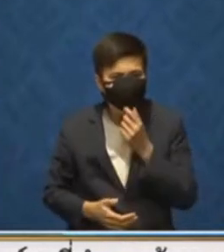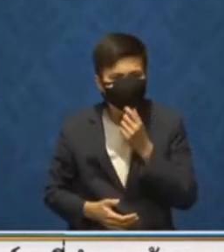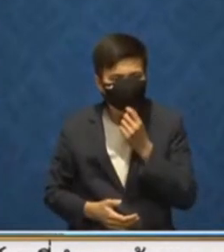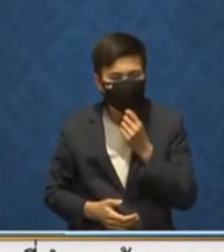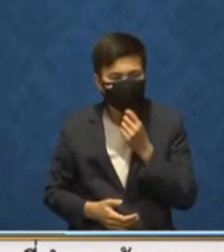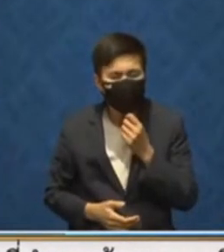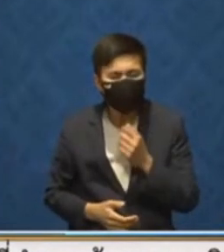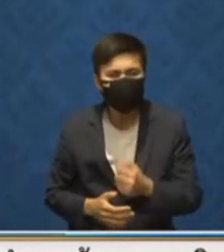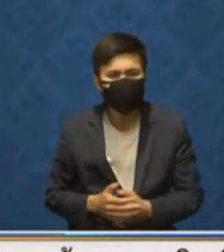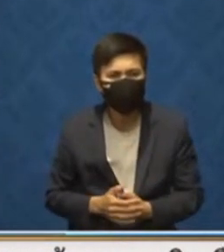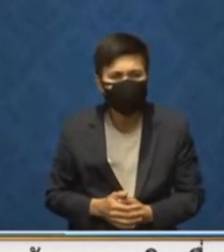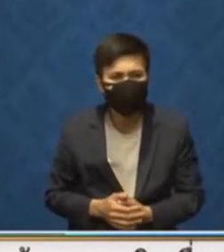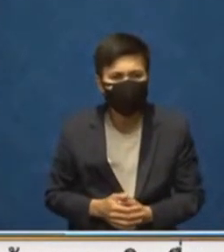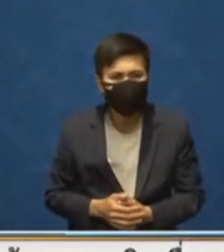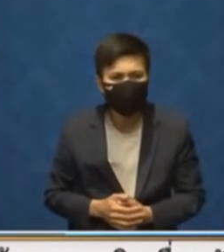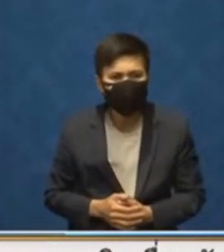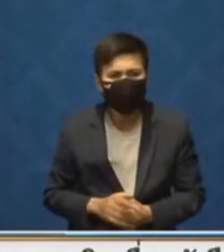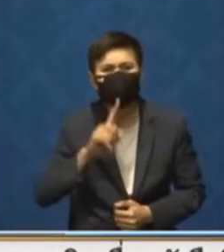คำ